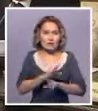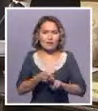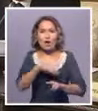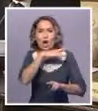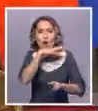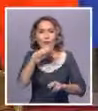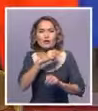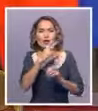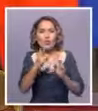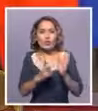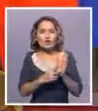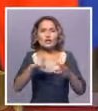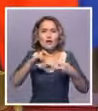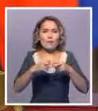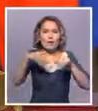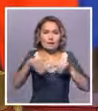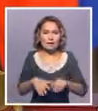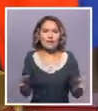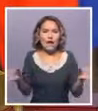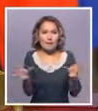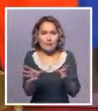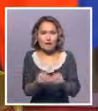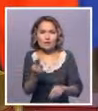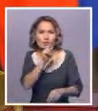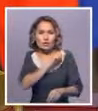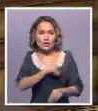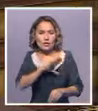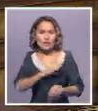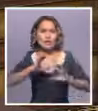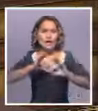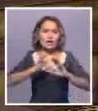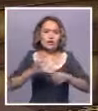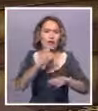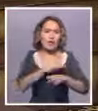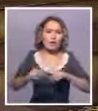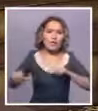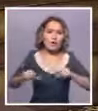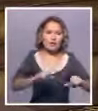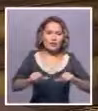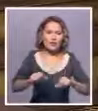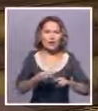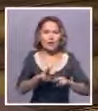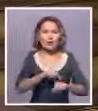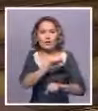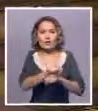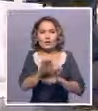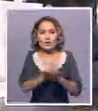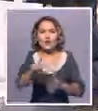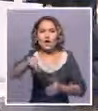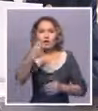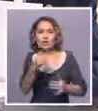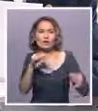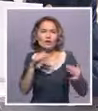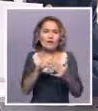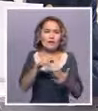сіңген 17 сұраққа президенттер бірлесе жауап іздеді. Жер шарының әр тұсында тұтанып жатқан соғыс, қантөгіс достастыққа мүше елдерді